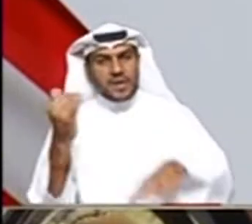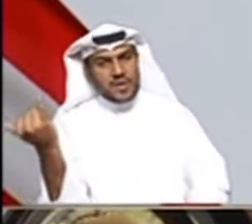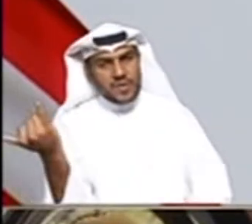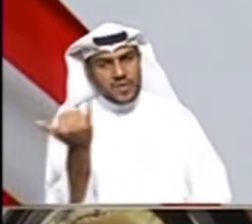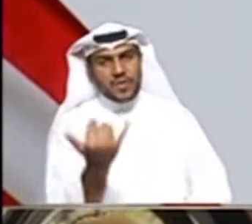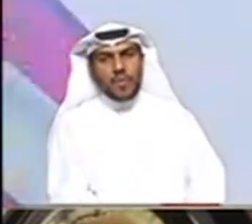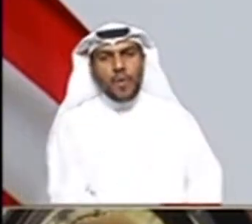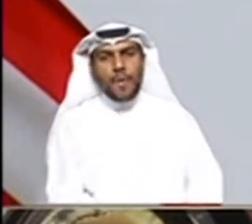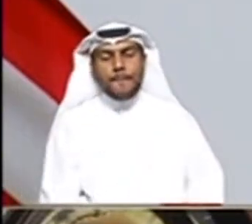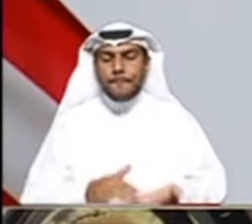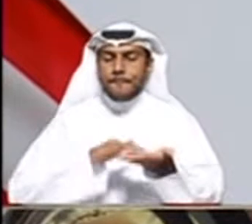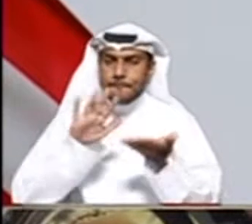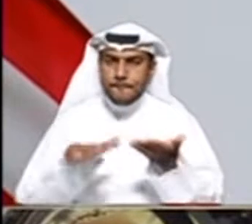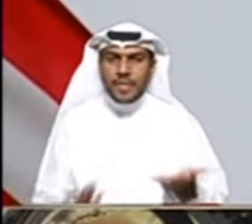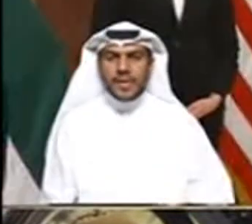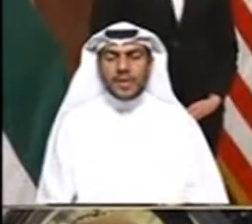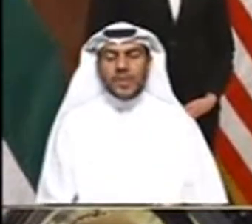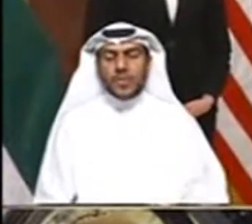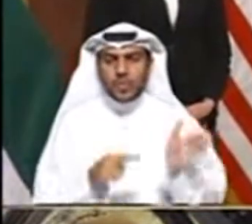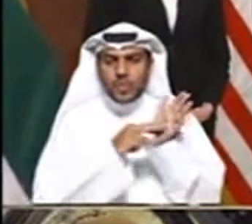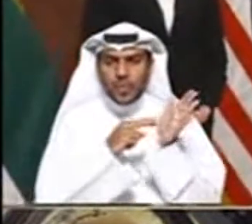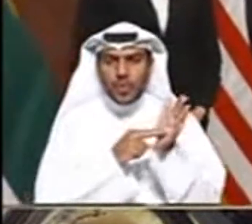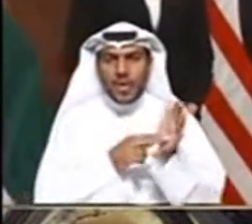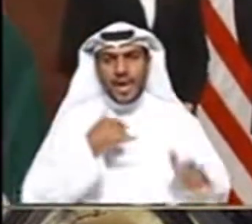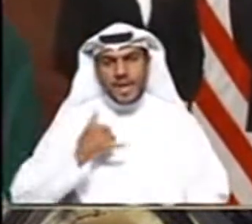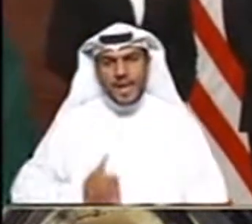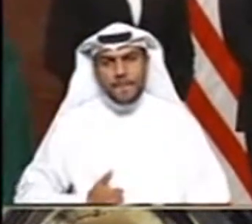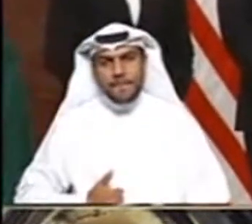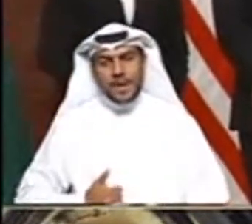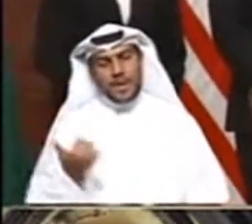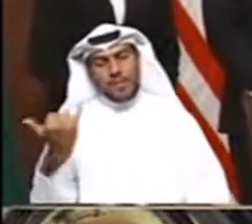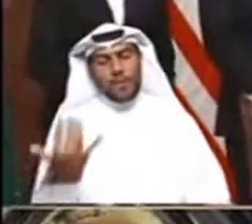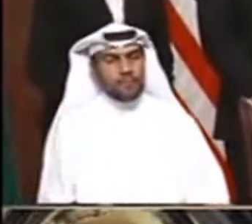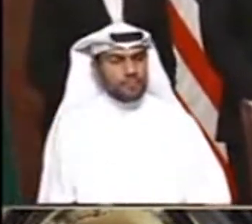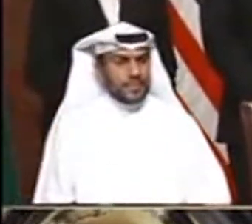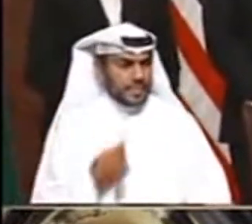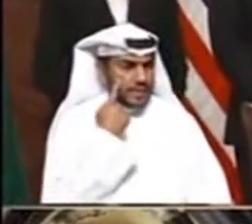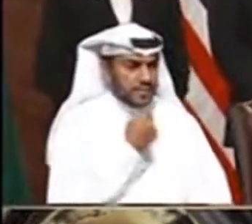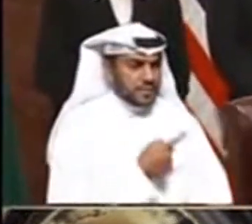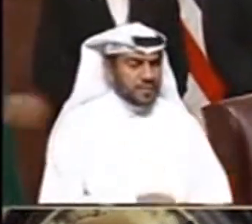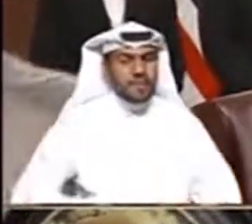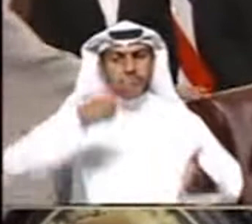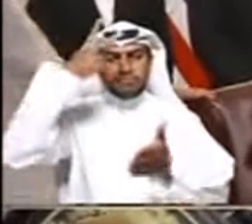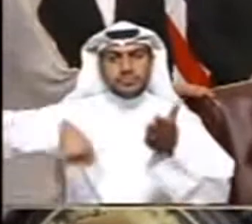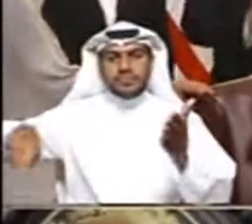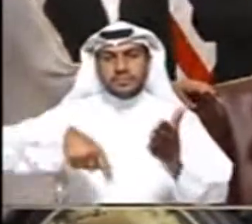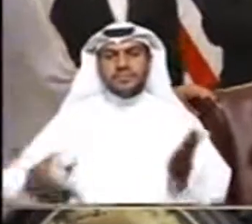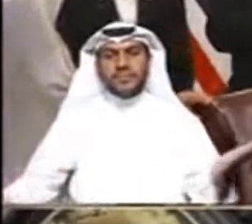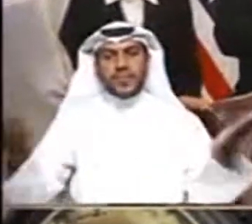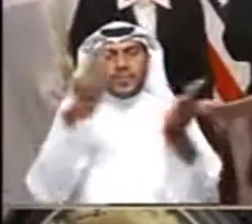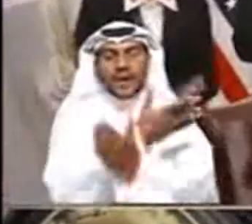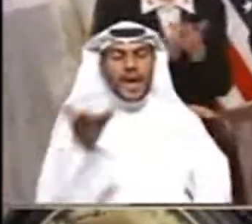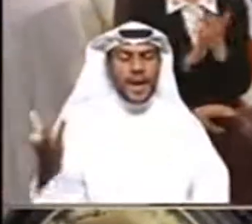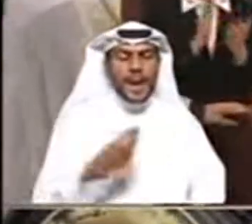في المنطقة ولا سيما في سوريا واليمن. على هامش اللقاء الاستراتيجي تم توقيع 6 اتفاقيات بين دولة